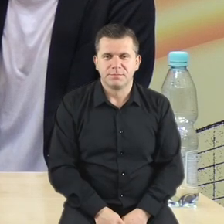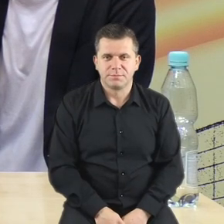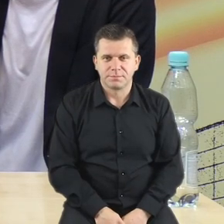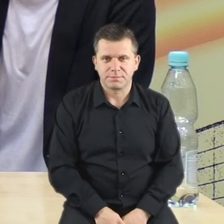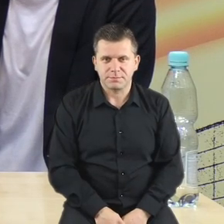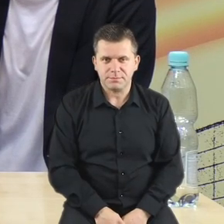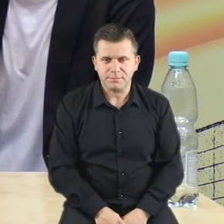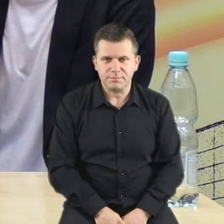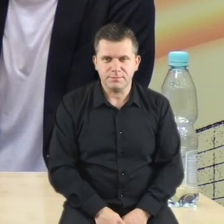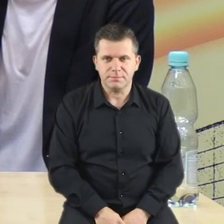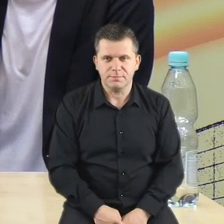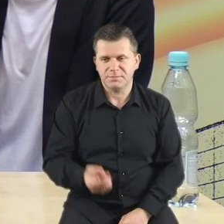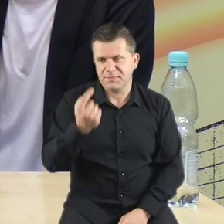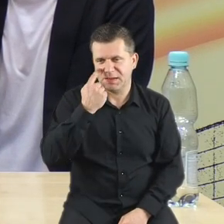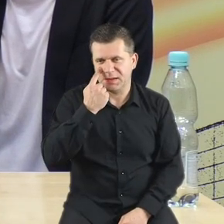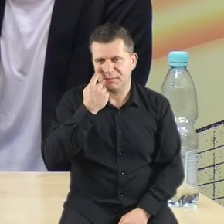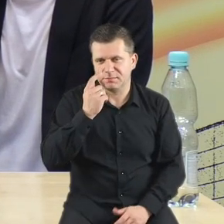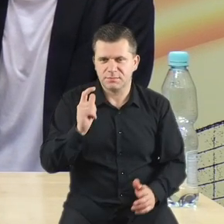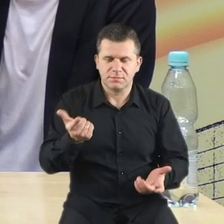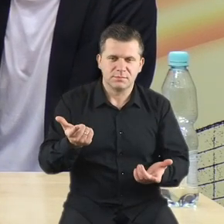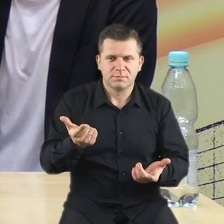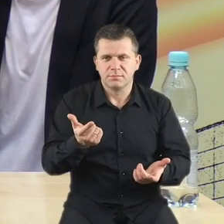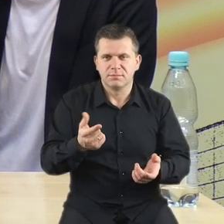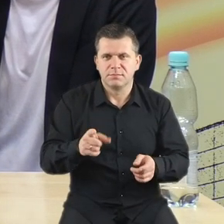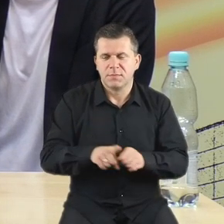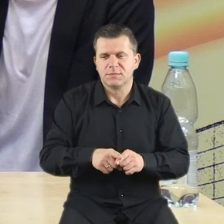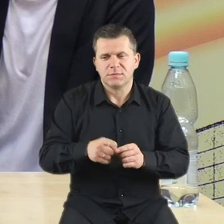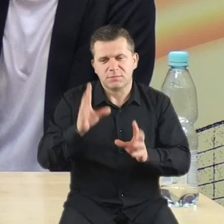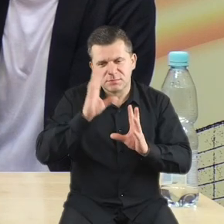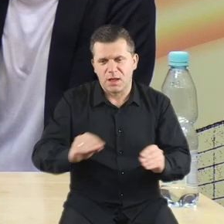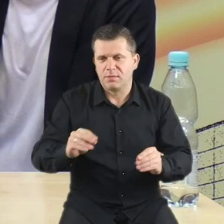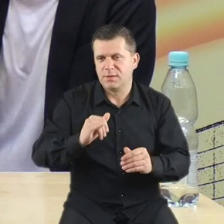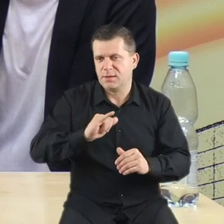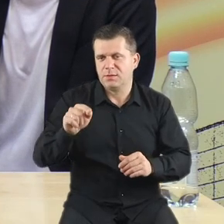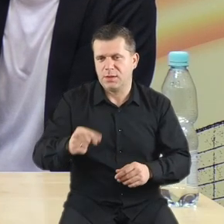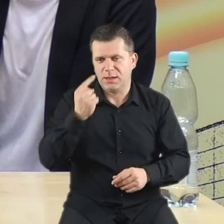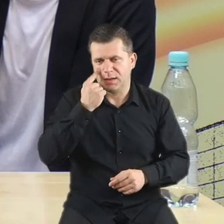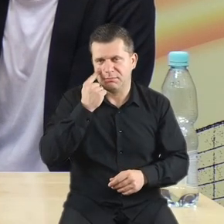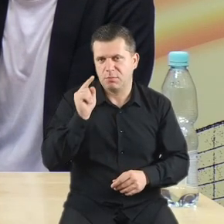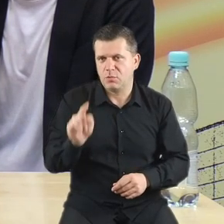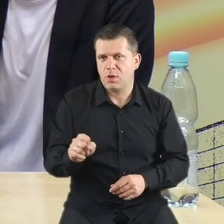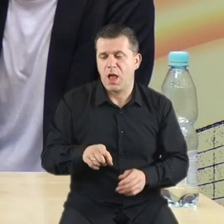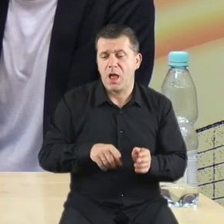No chyba jakiś taki luzu w tym też w stosunku do innych. No, chyba to. A w dzieciach?